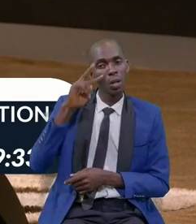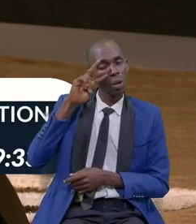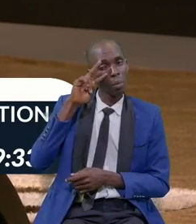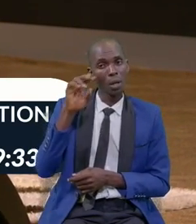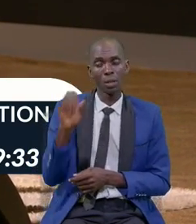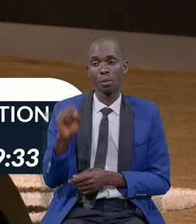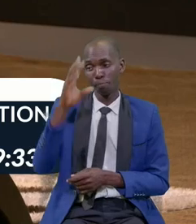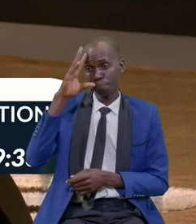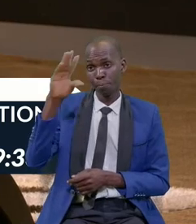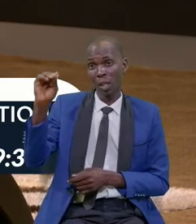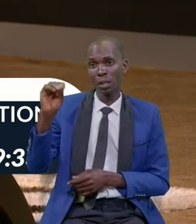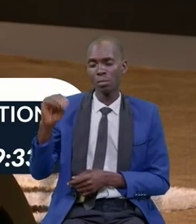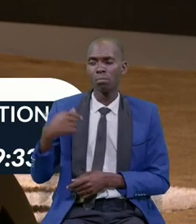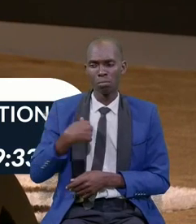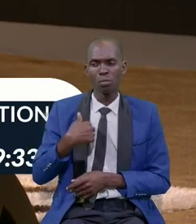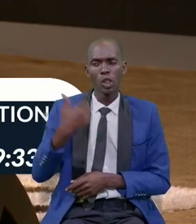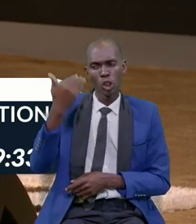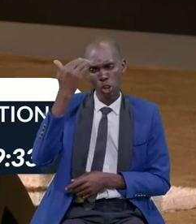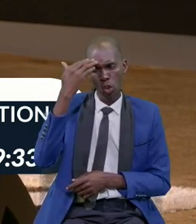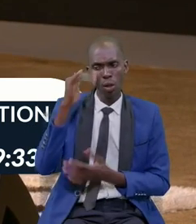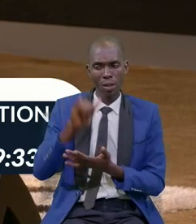l'Éternel, je le sais,